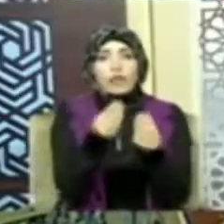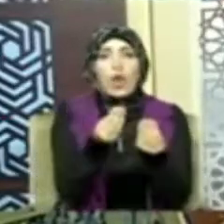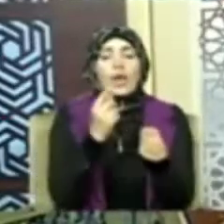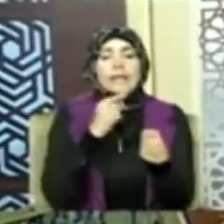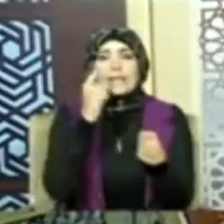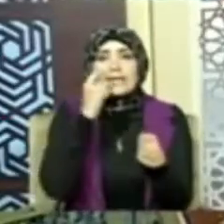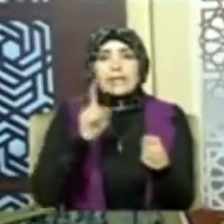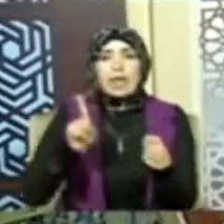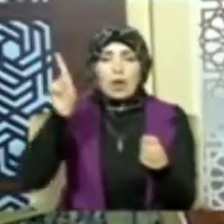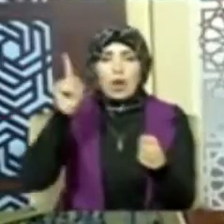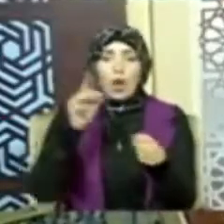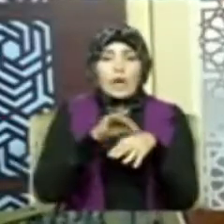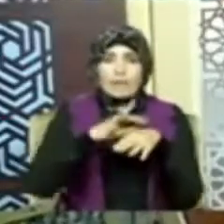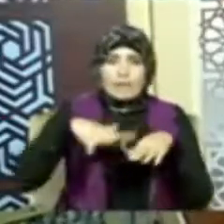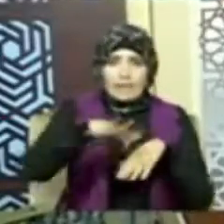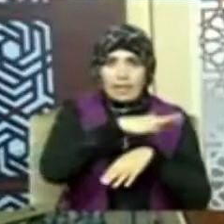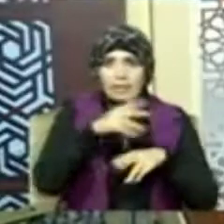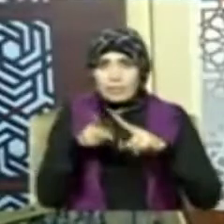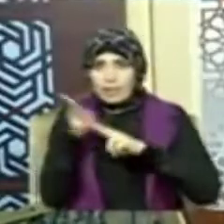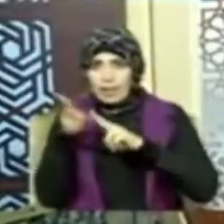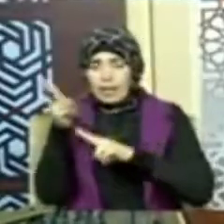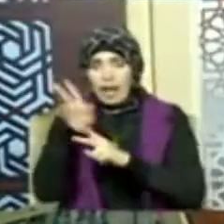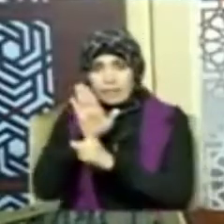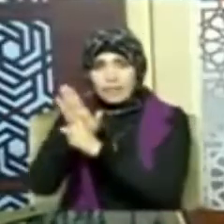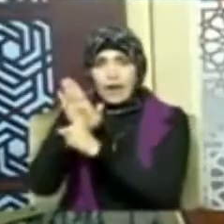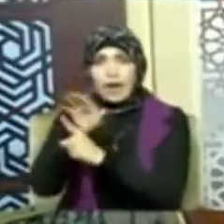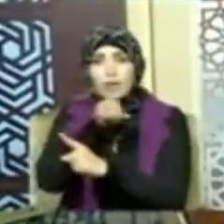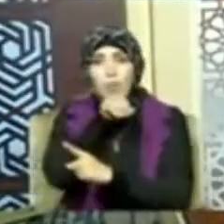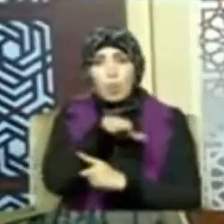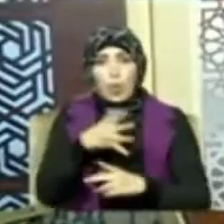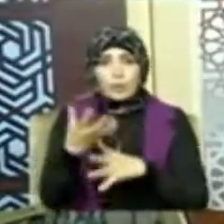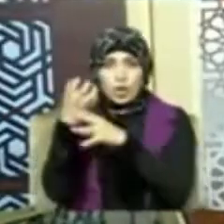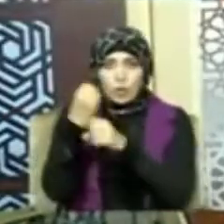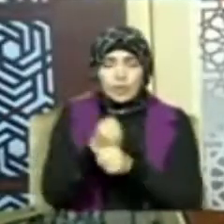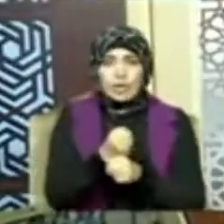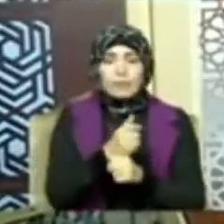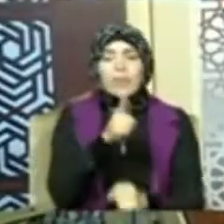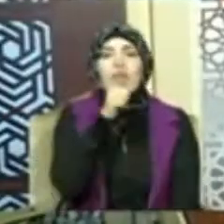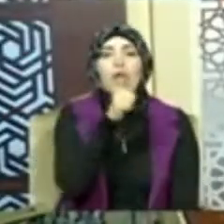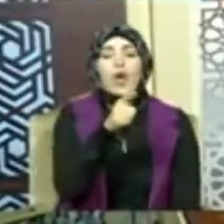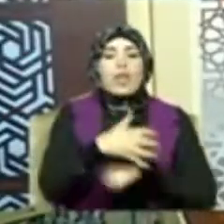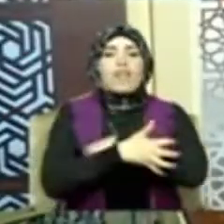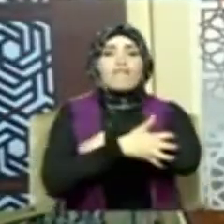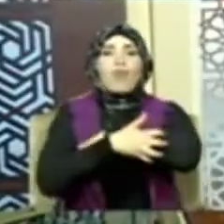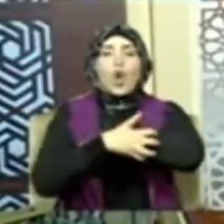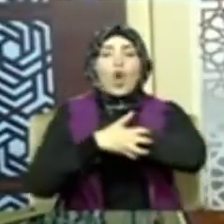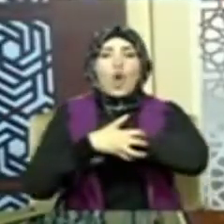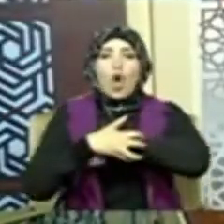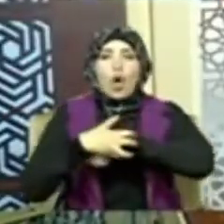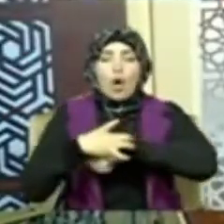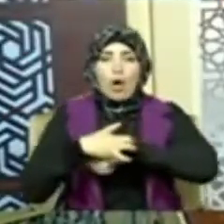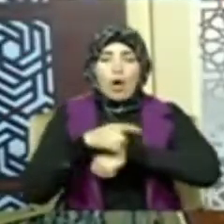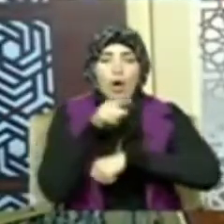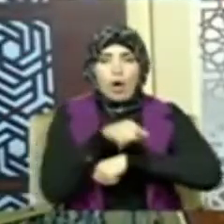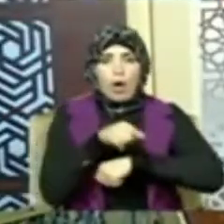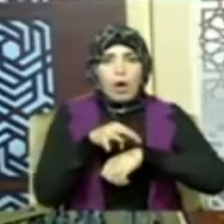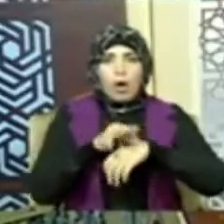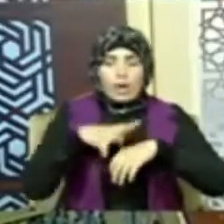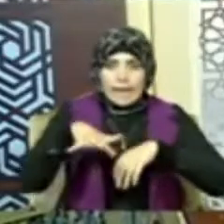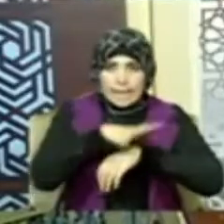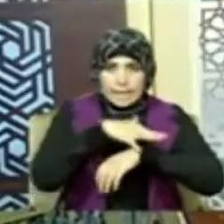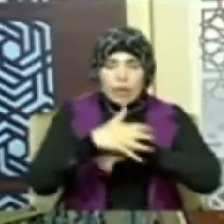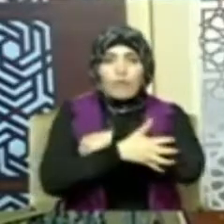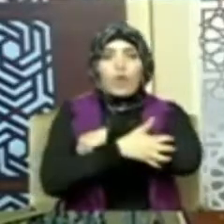كما وصفهم القرآن، فقال سبحانه للفقراء المهاجرين. أولا